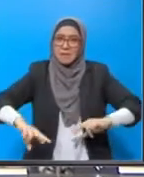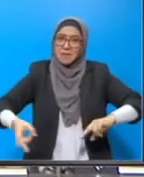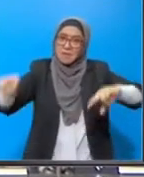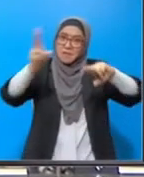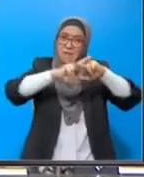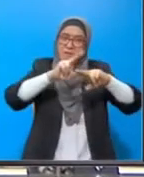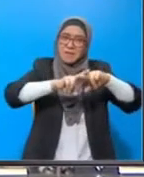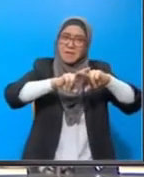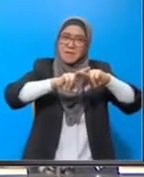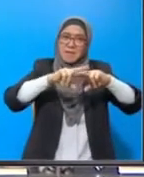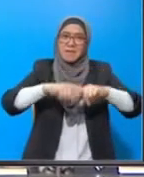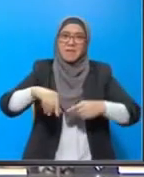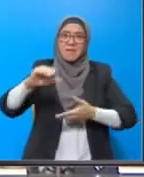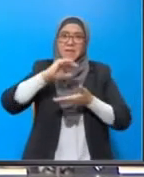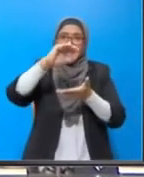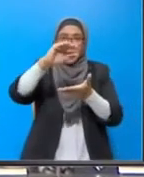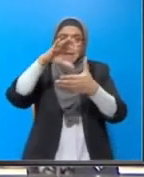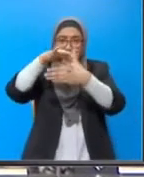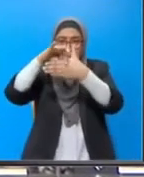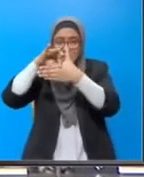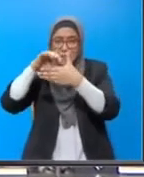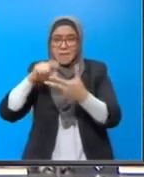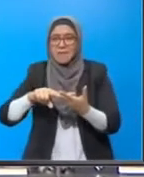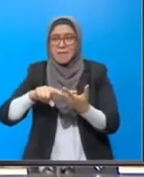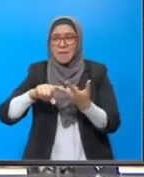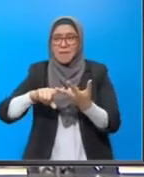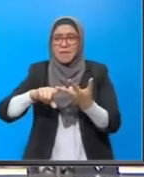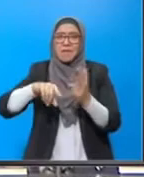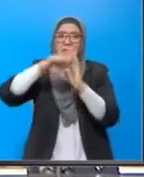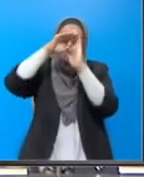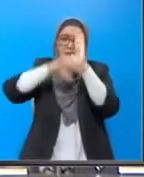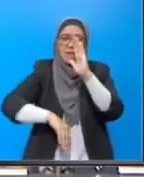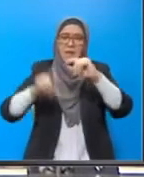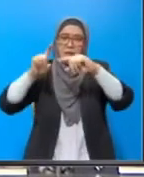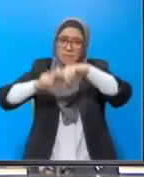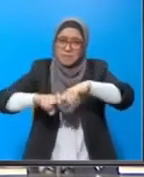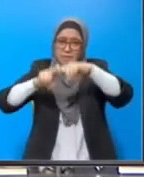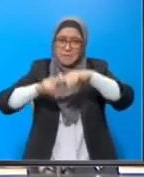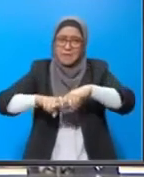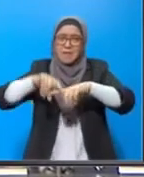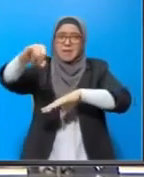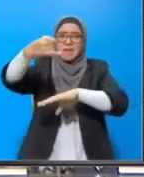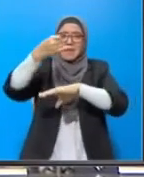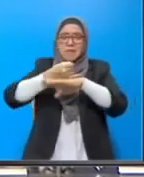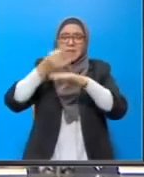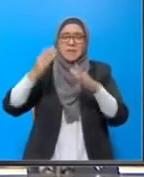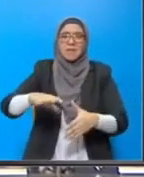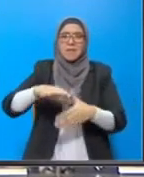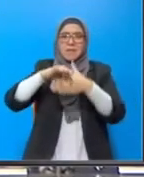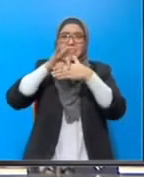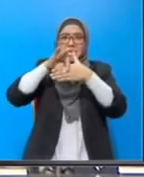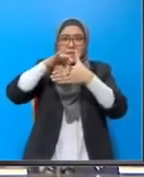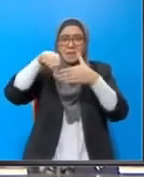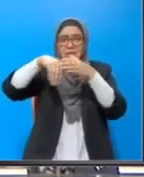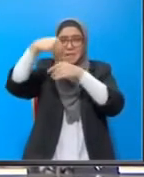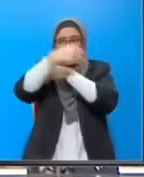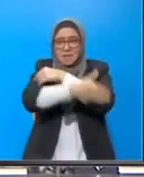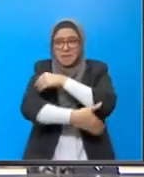mengurangkan kebergantungan kita kepada pengimpor daging daripada luar Hai serta